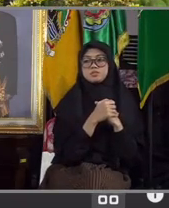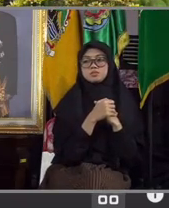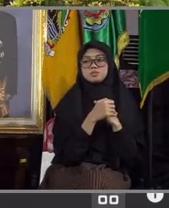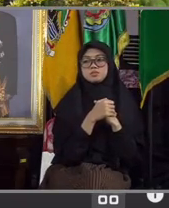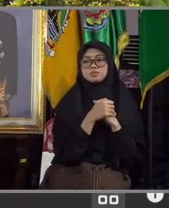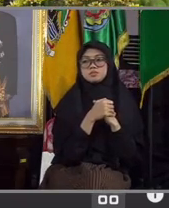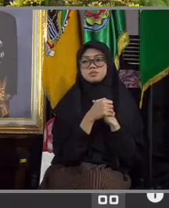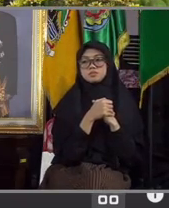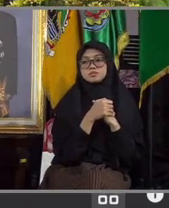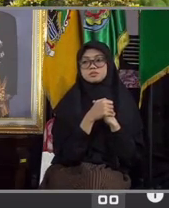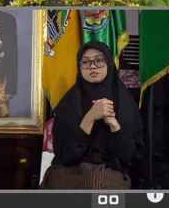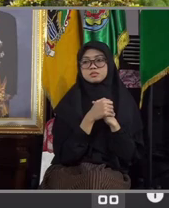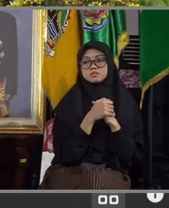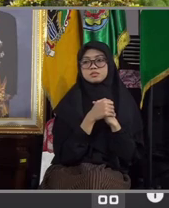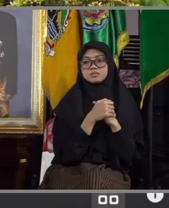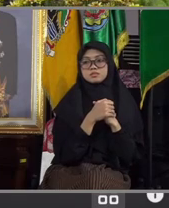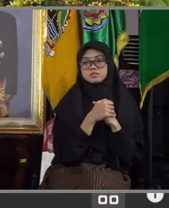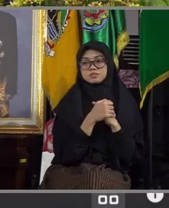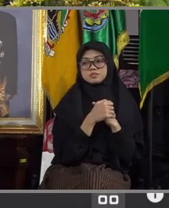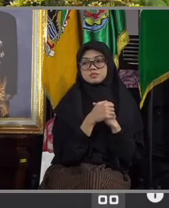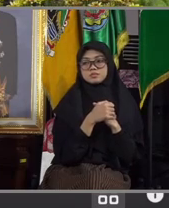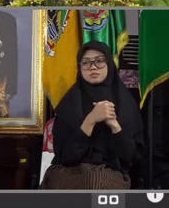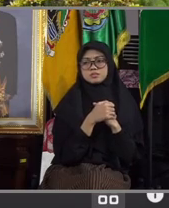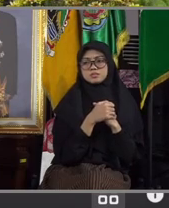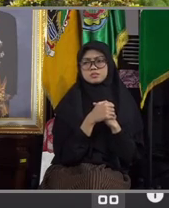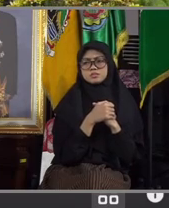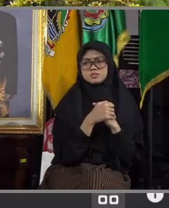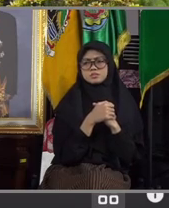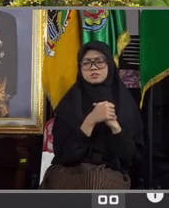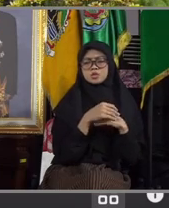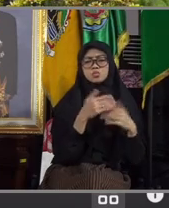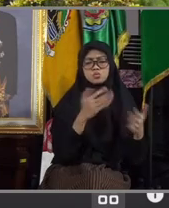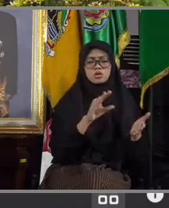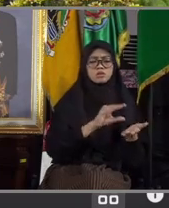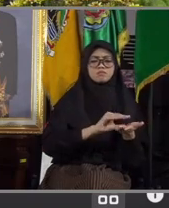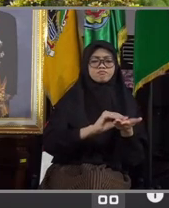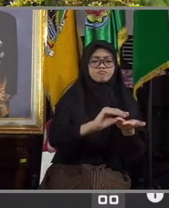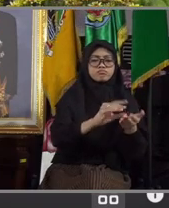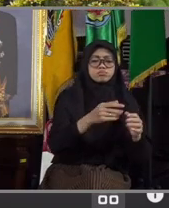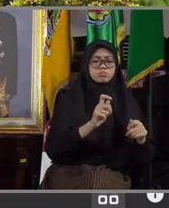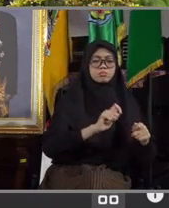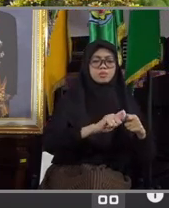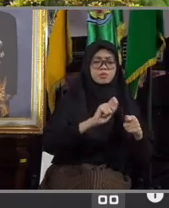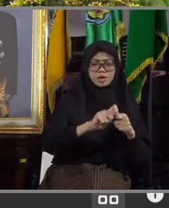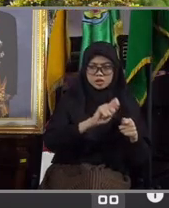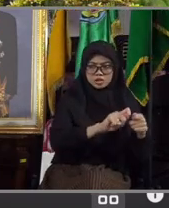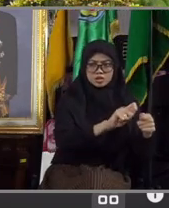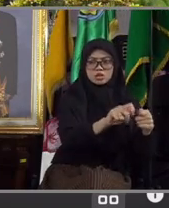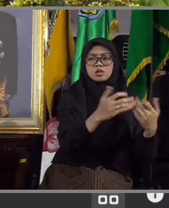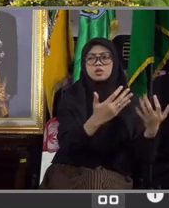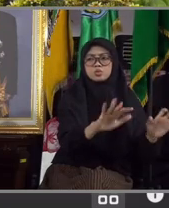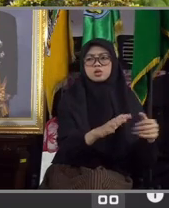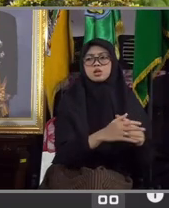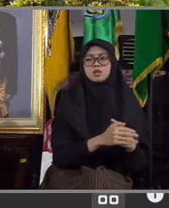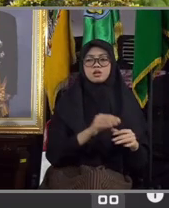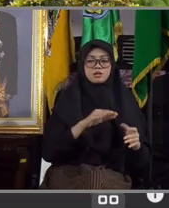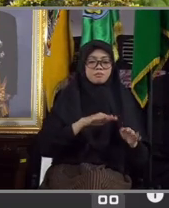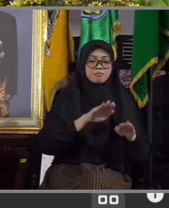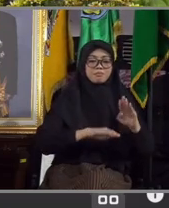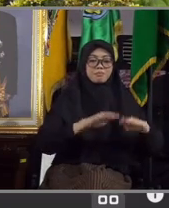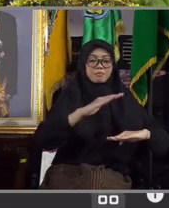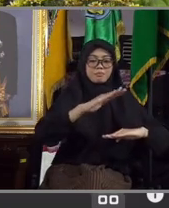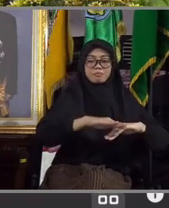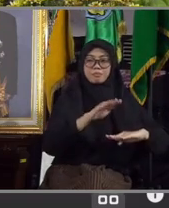Ini sudah dikericak, Pak. Dikericak, terus kemudian pakrir juga sudah dipavingisasi.